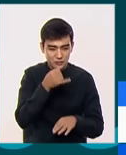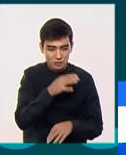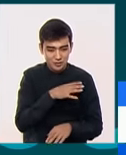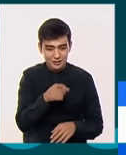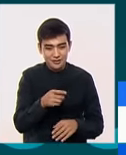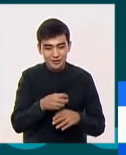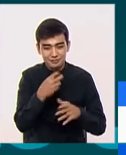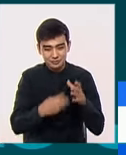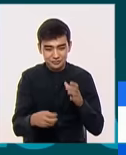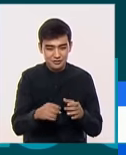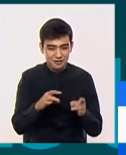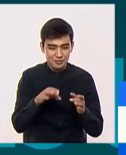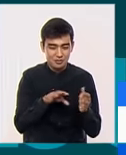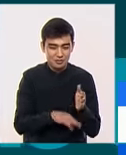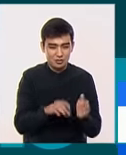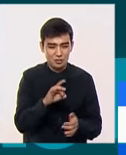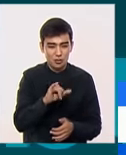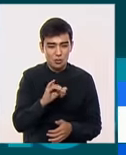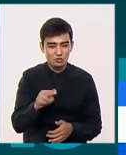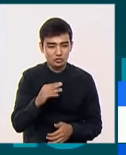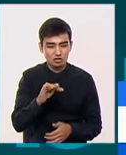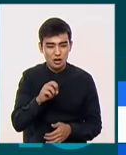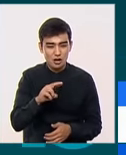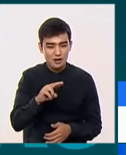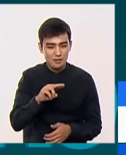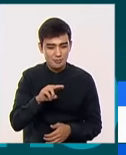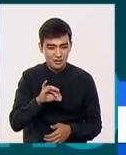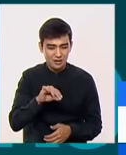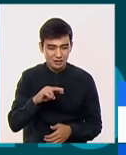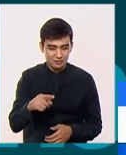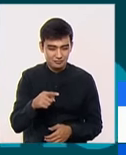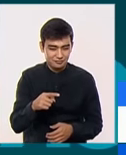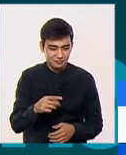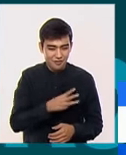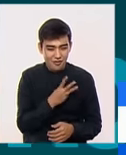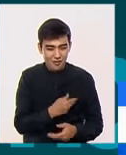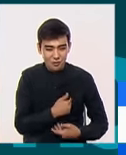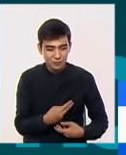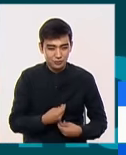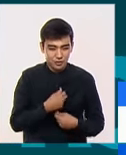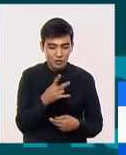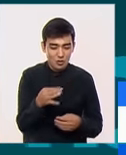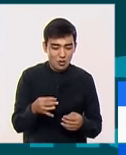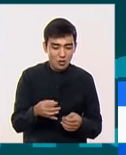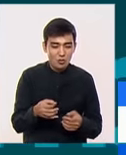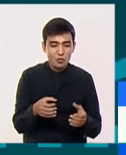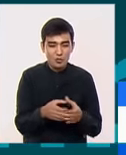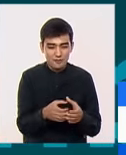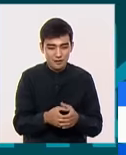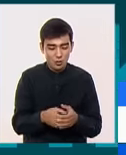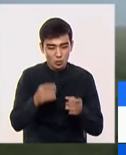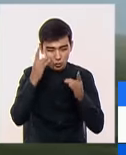нет регламента пару шам pingu он считается экстремальным видам спорта однако не зарегистрирован в управлении культуры и спорта